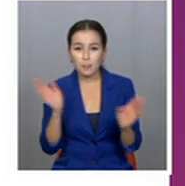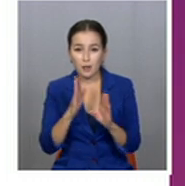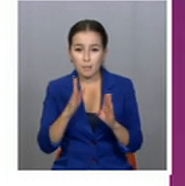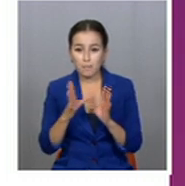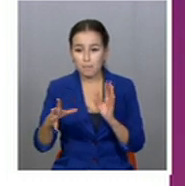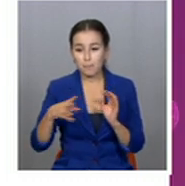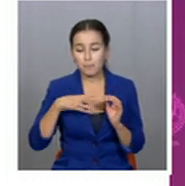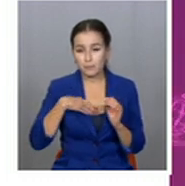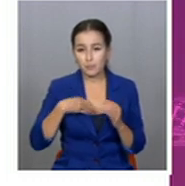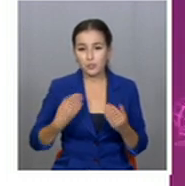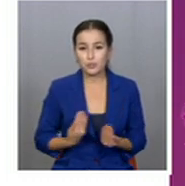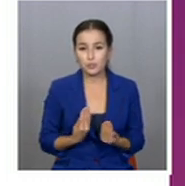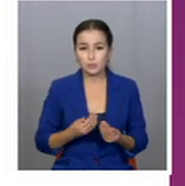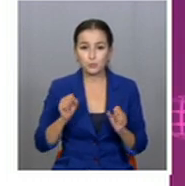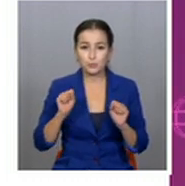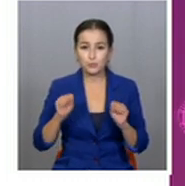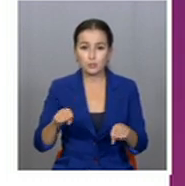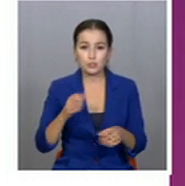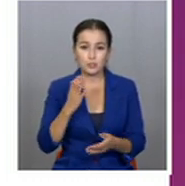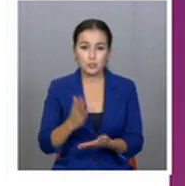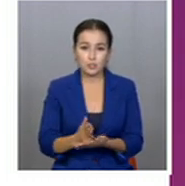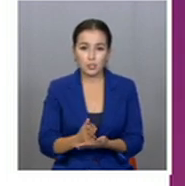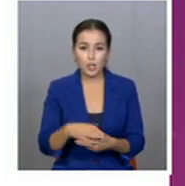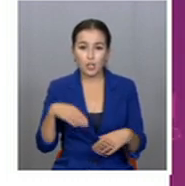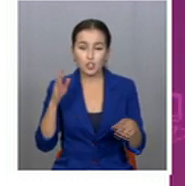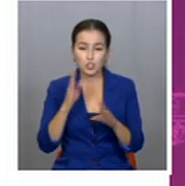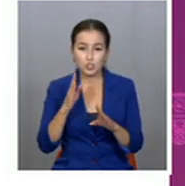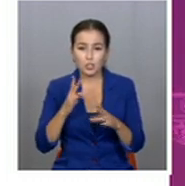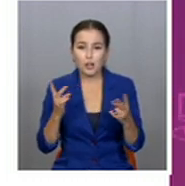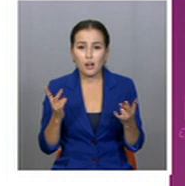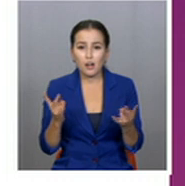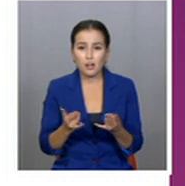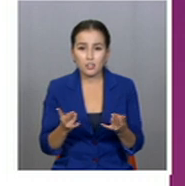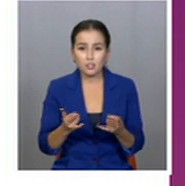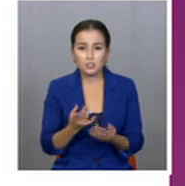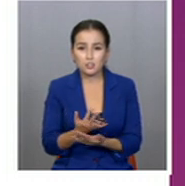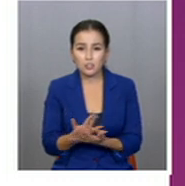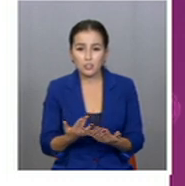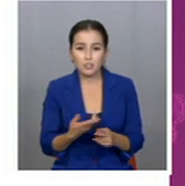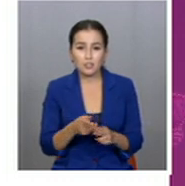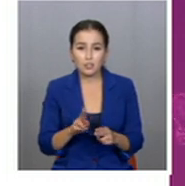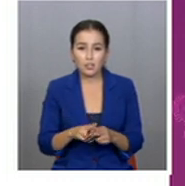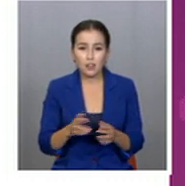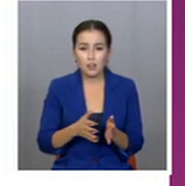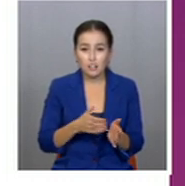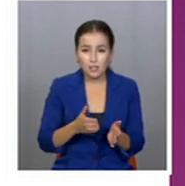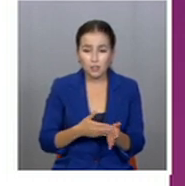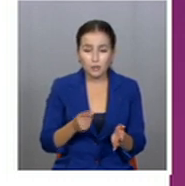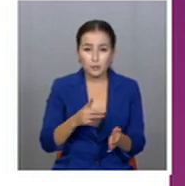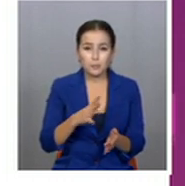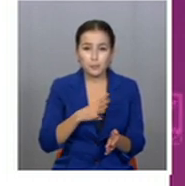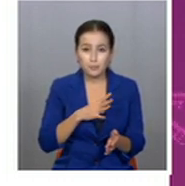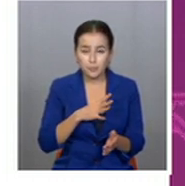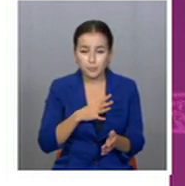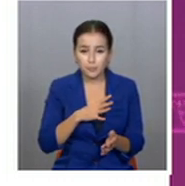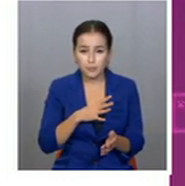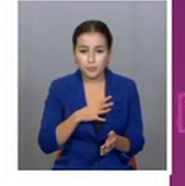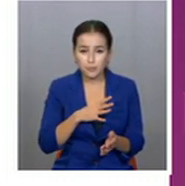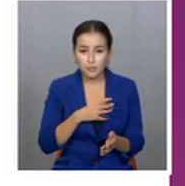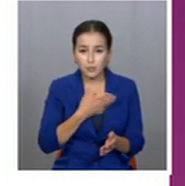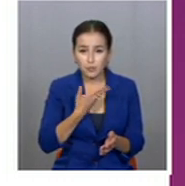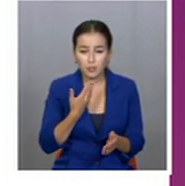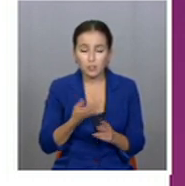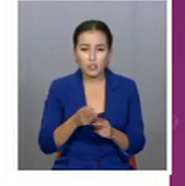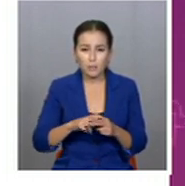береді. Тіршілік үшін қажетті заттардың тапшылығы үйлесімділікті бұзады,